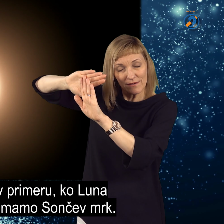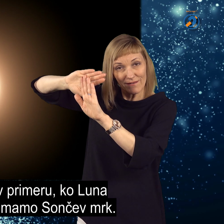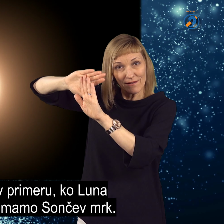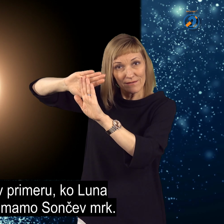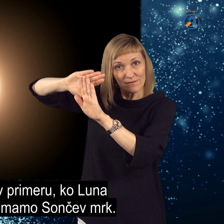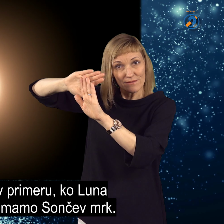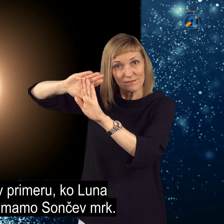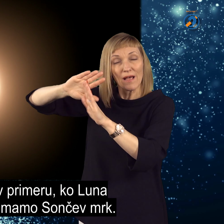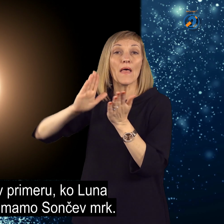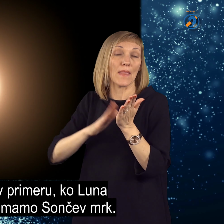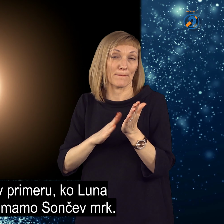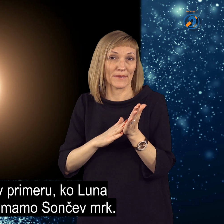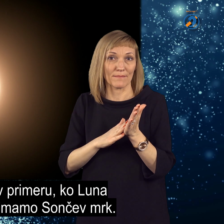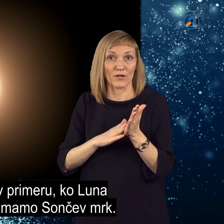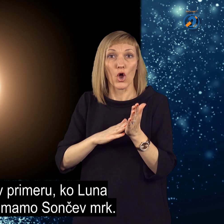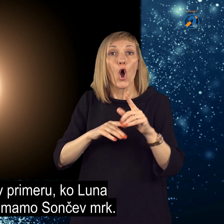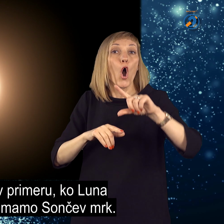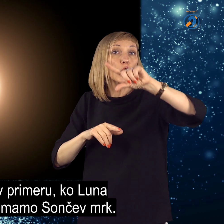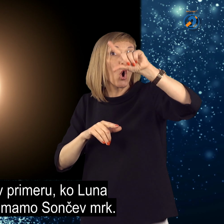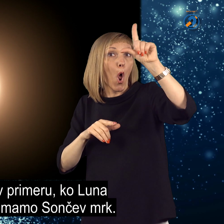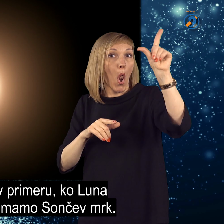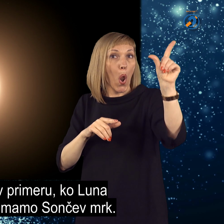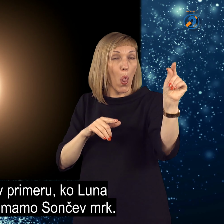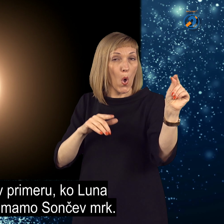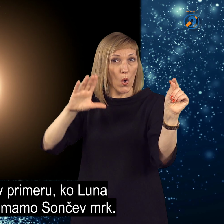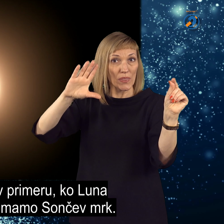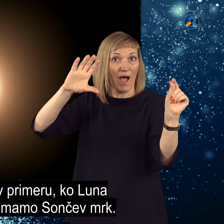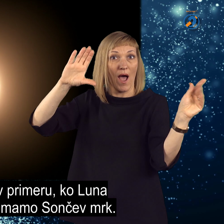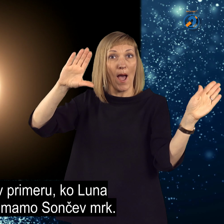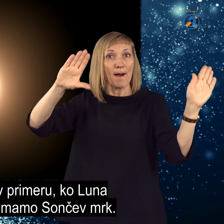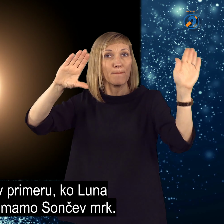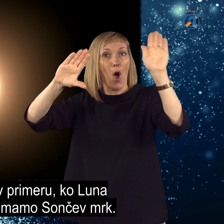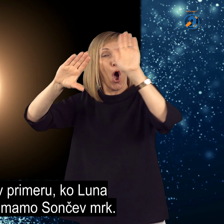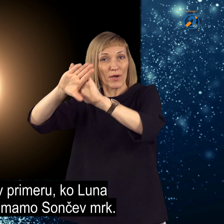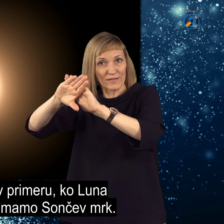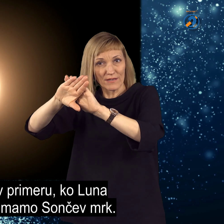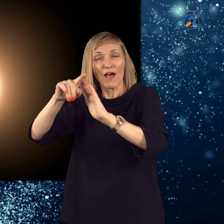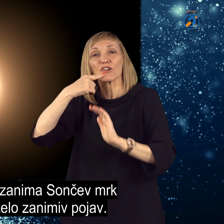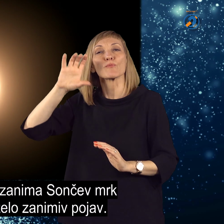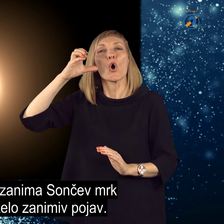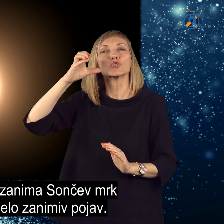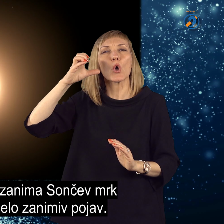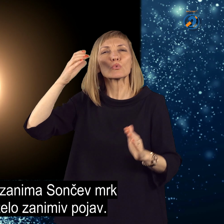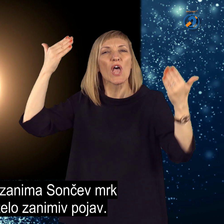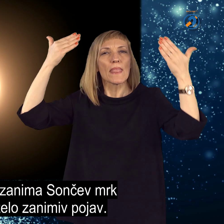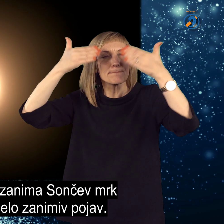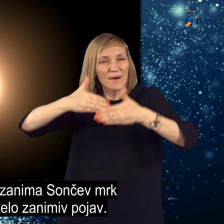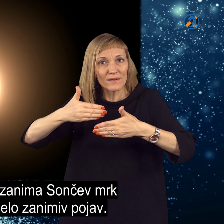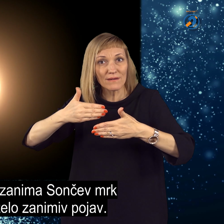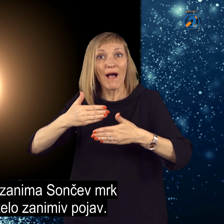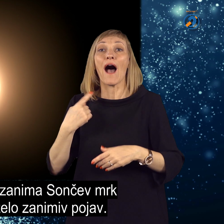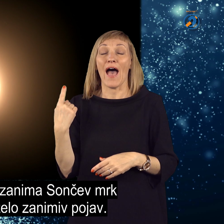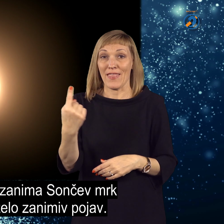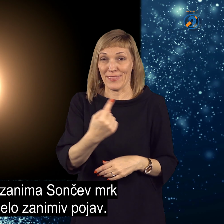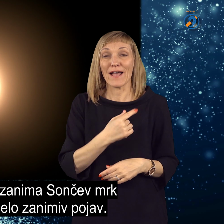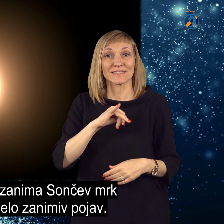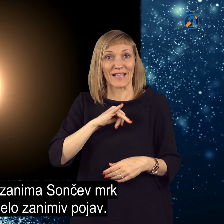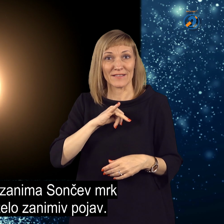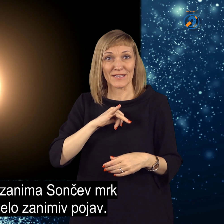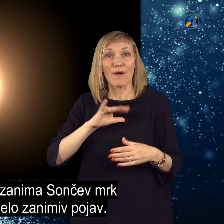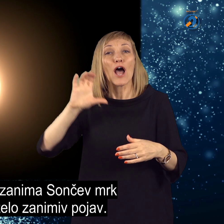zgodi, v primeru, ko luna zastre sonce in imamo sončev mrk. Takrat sicer nas zanima